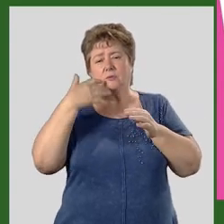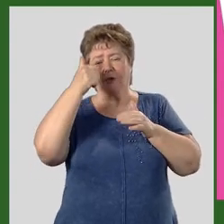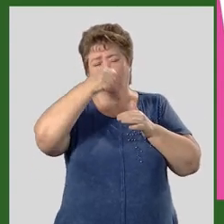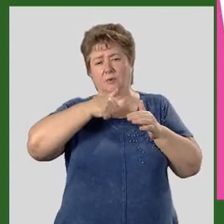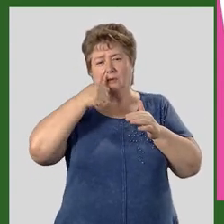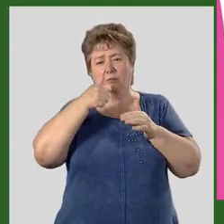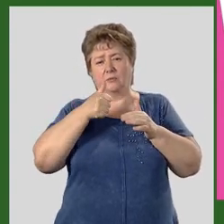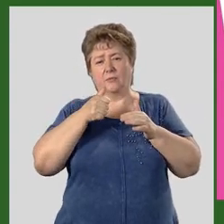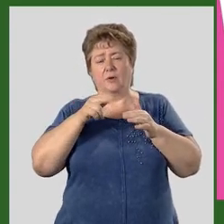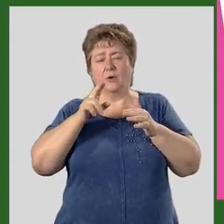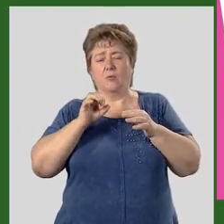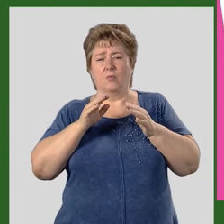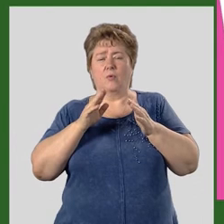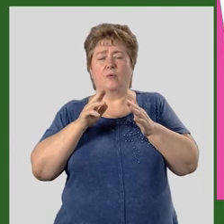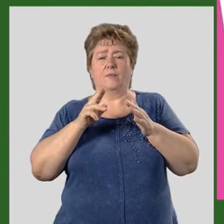1865 году по